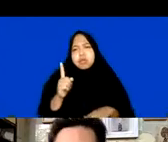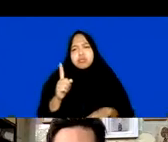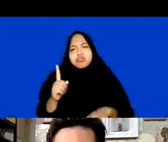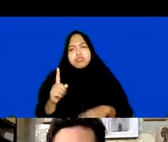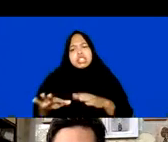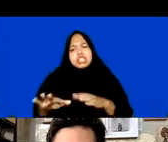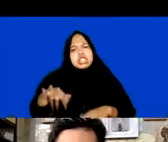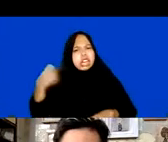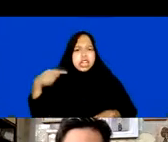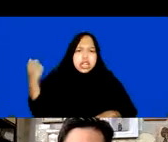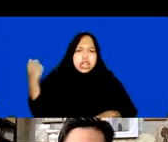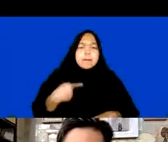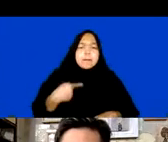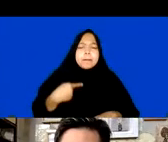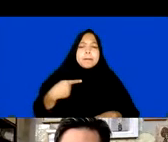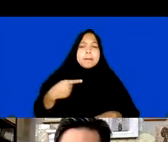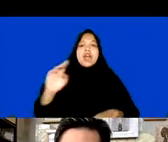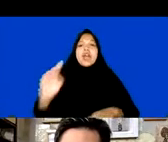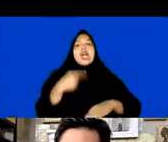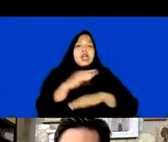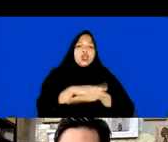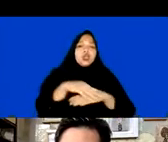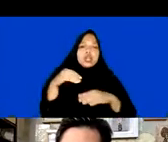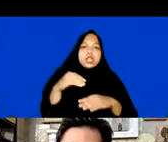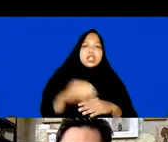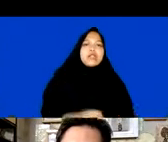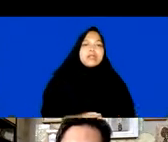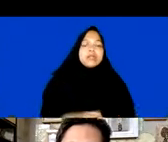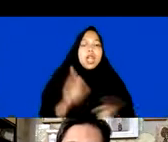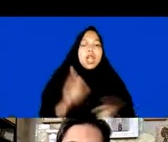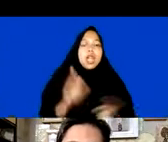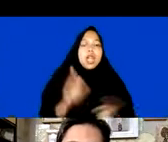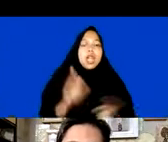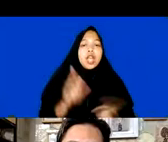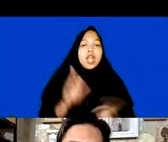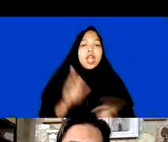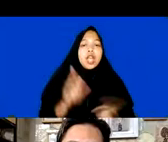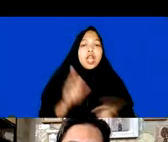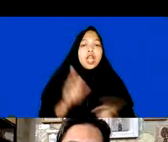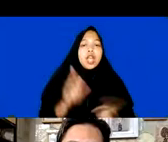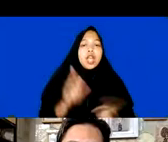di prinsip saya sebenarnya ketika mulai usaha itu saya lebih baik